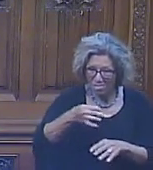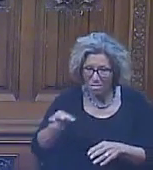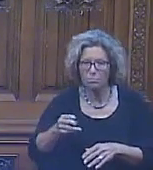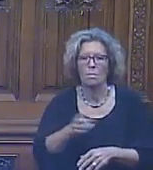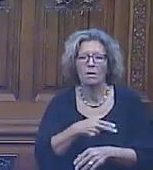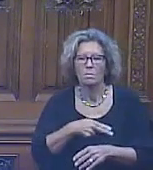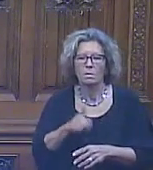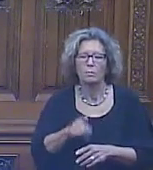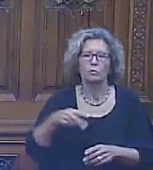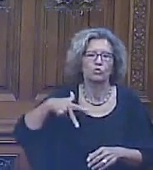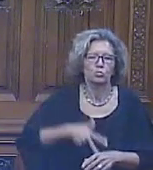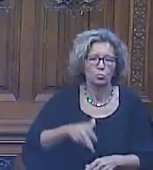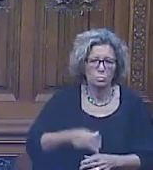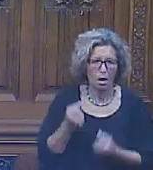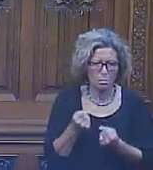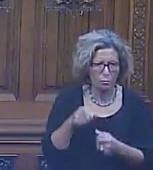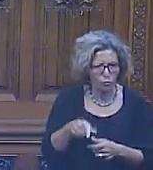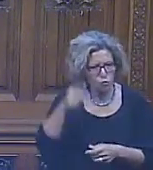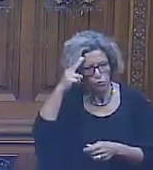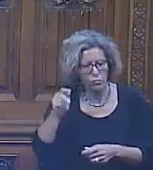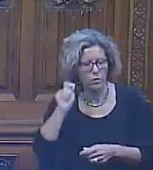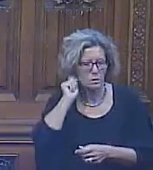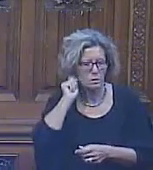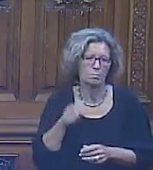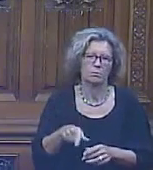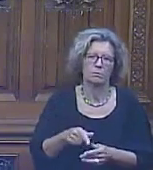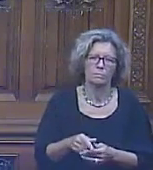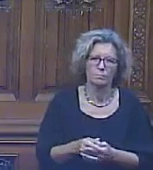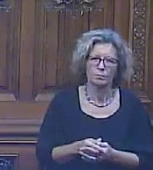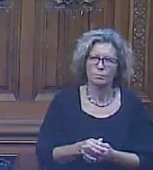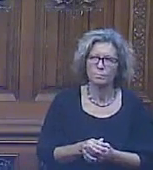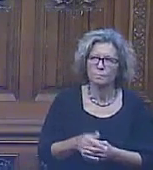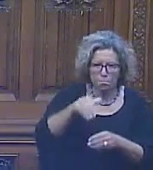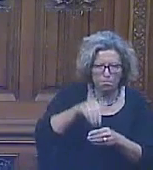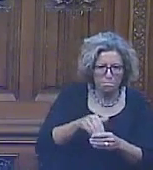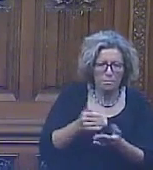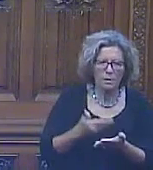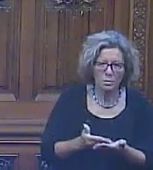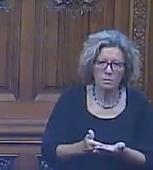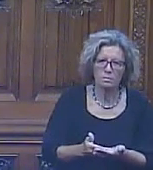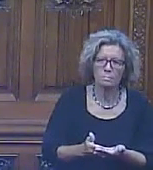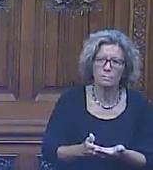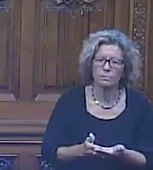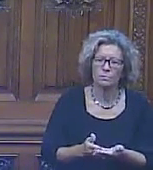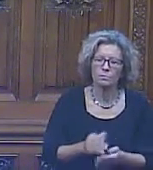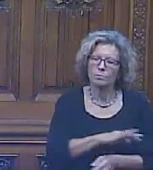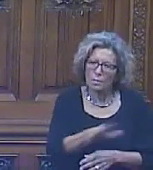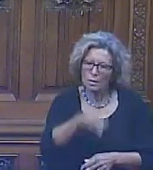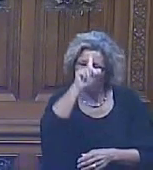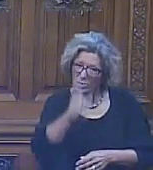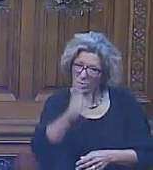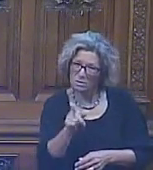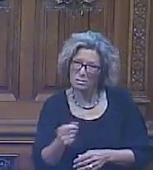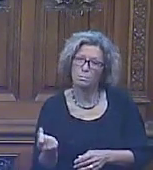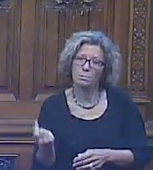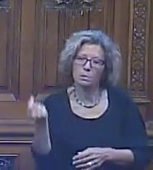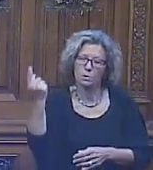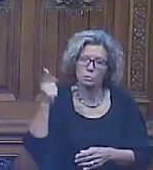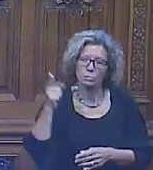von sozialer Sicherheit für die Wienerinnen und Wiener geht, dann wissen alle,